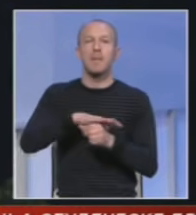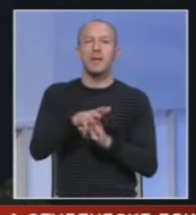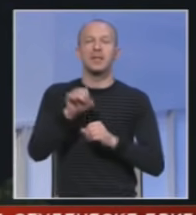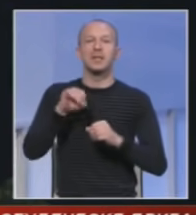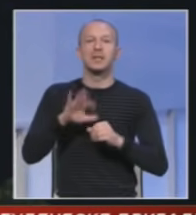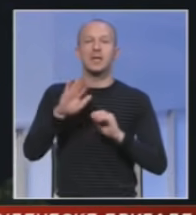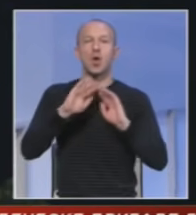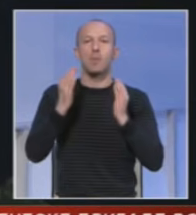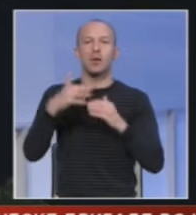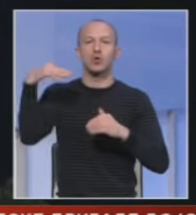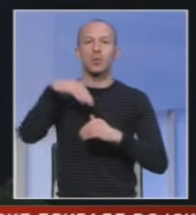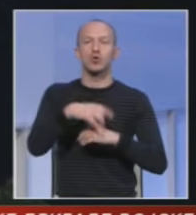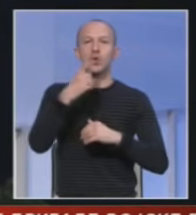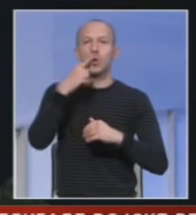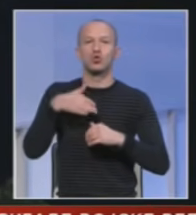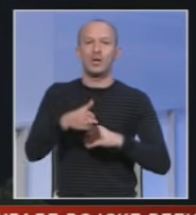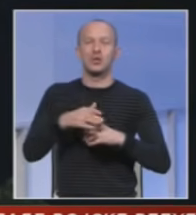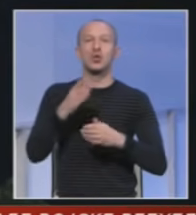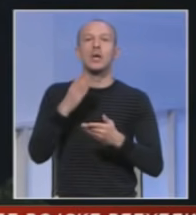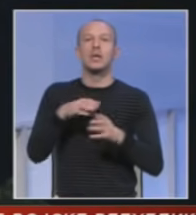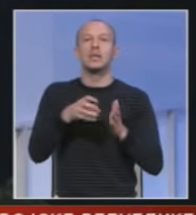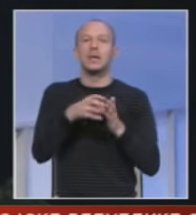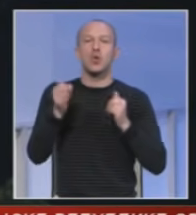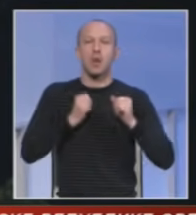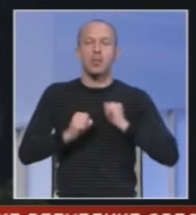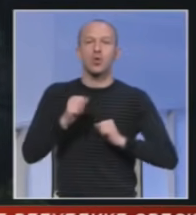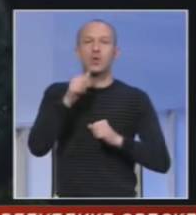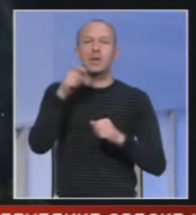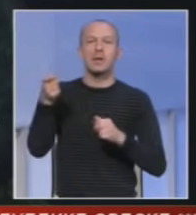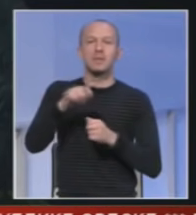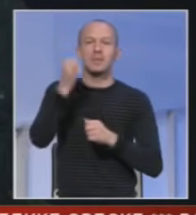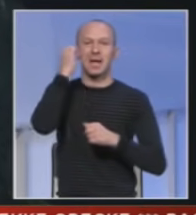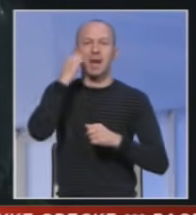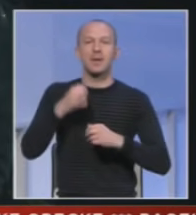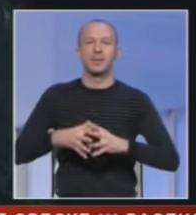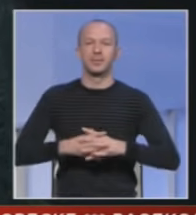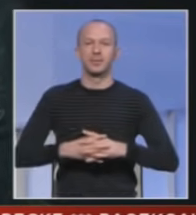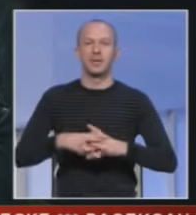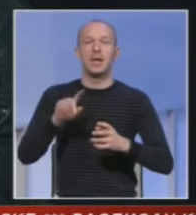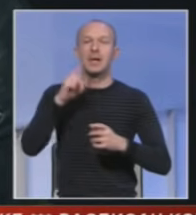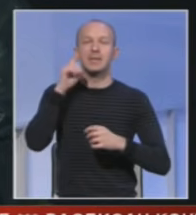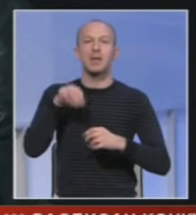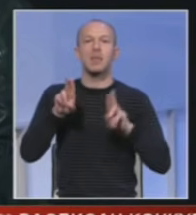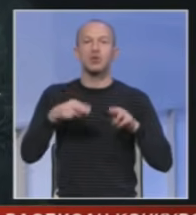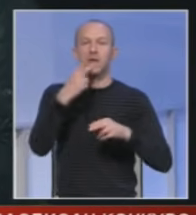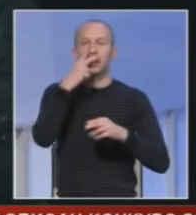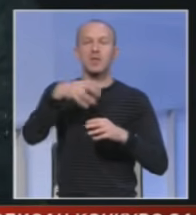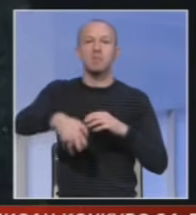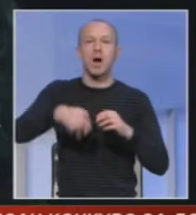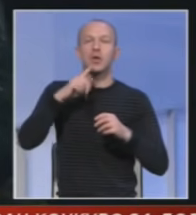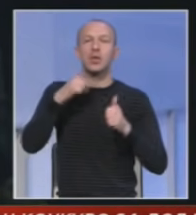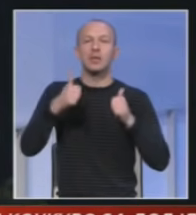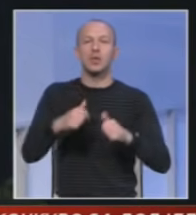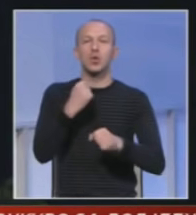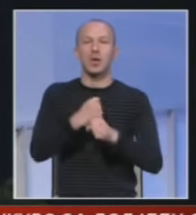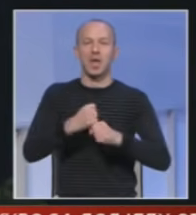dakle, da se taj objekat obruši u željeznicu. Cijeli dan traju napori, nasipa se kamen, ne znam evo da li se može vidjeti bager koji trenutno